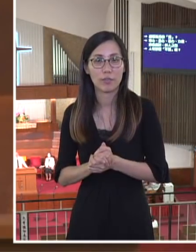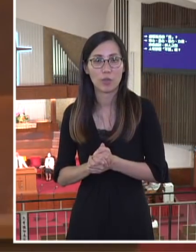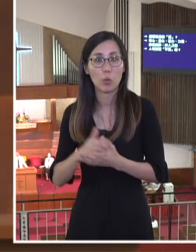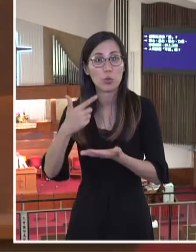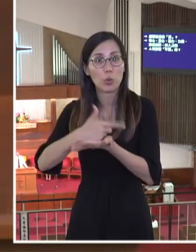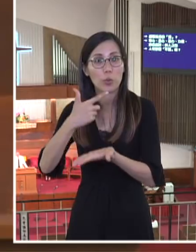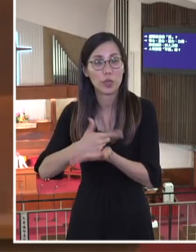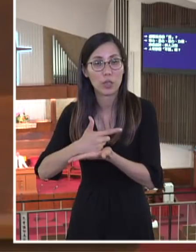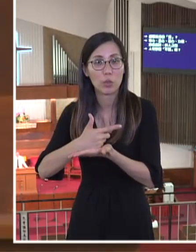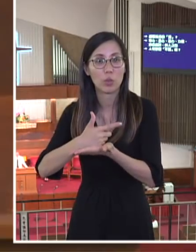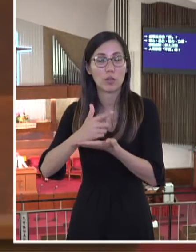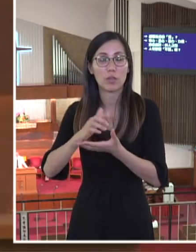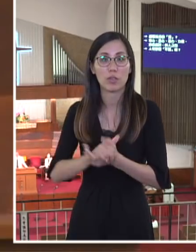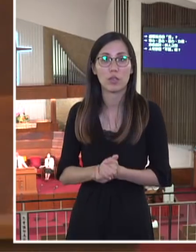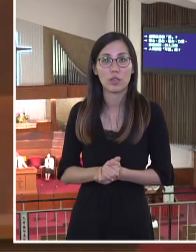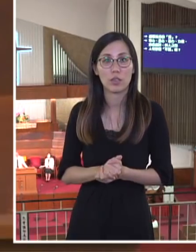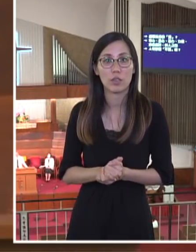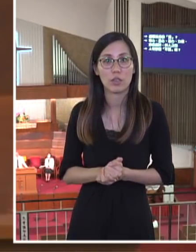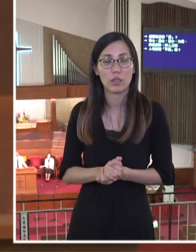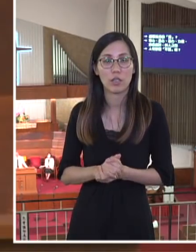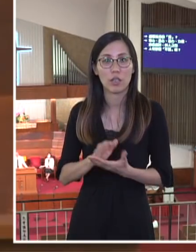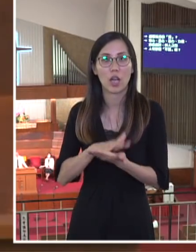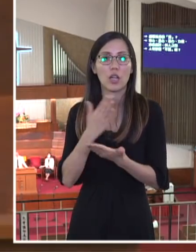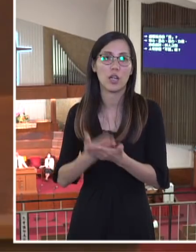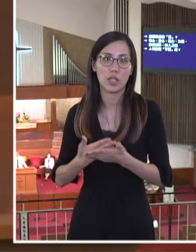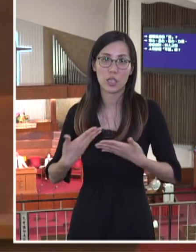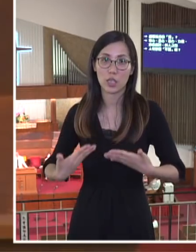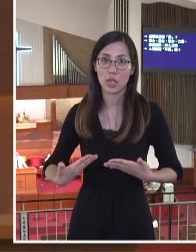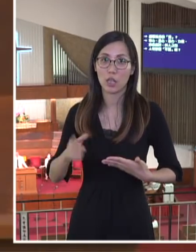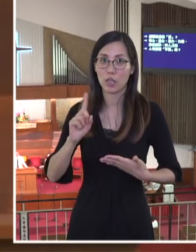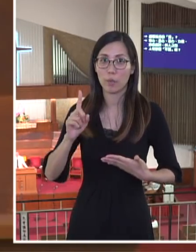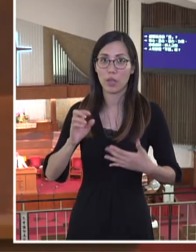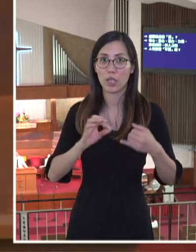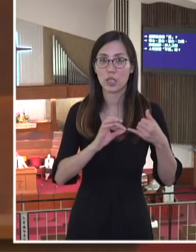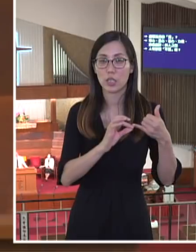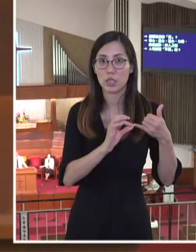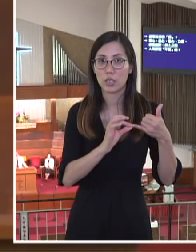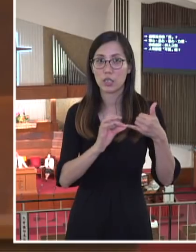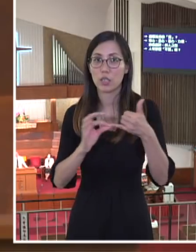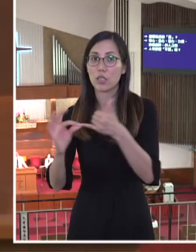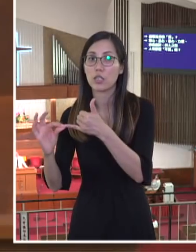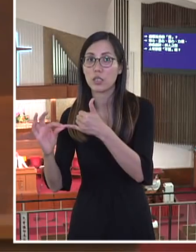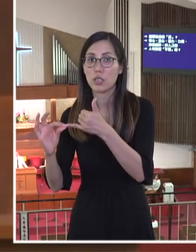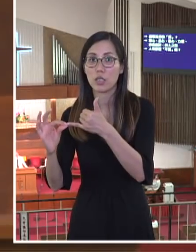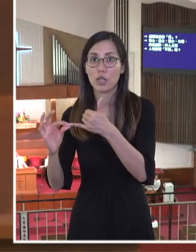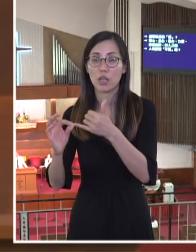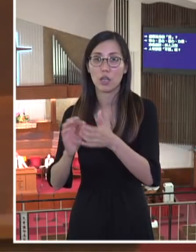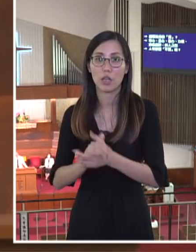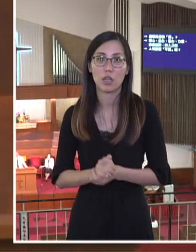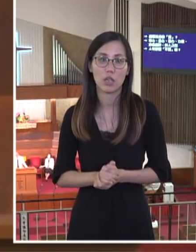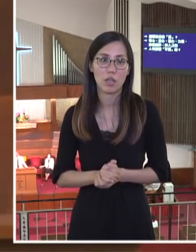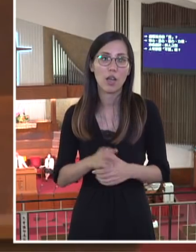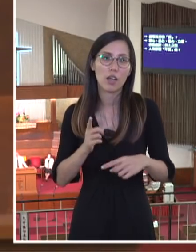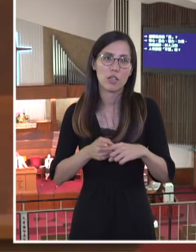大家去看看，你知不知道这个延期呢对我想正常一般是这样的，有人快活就有人